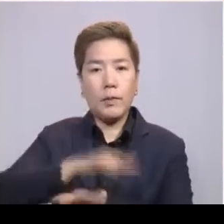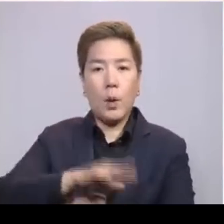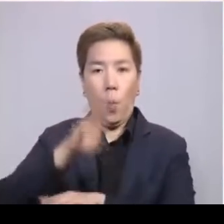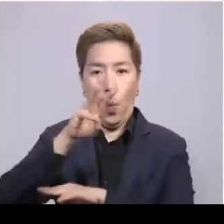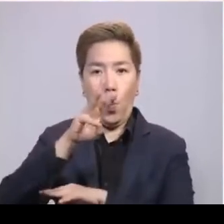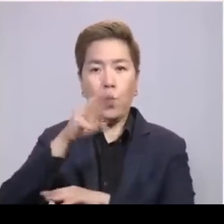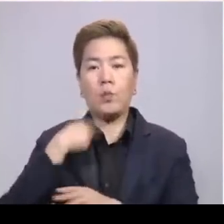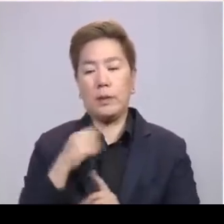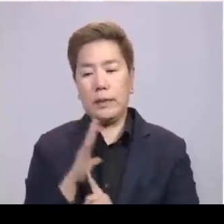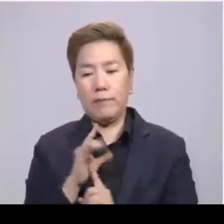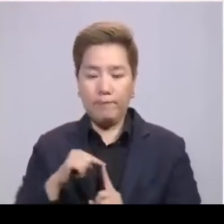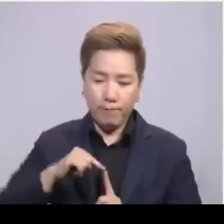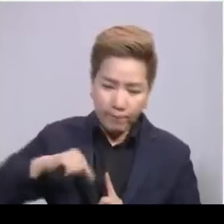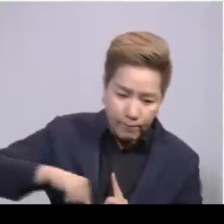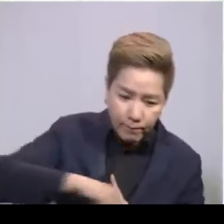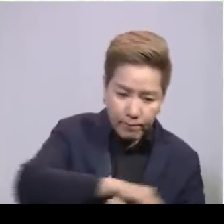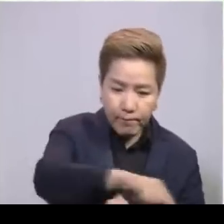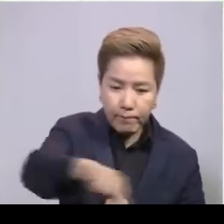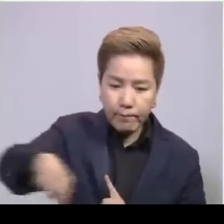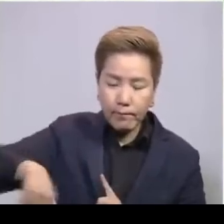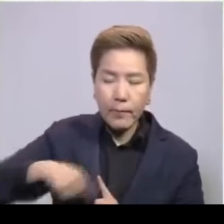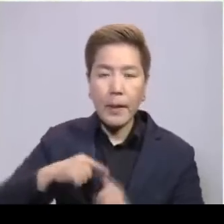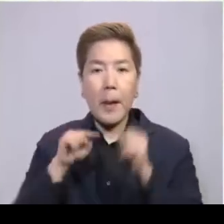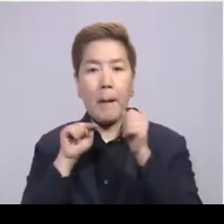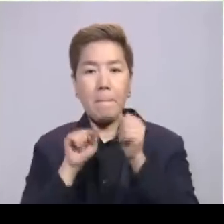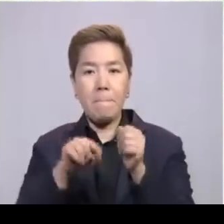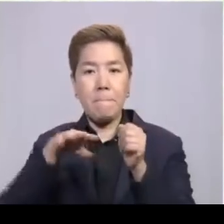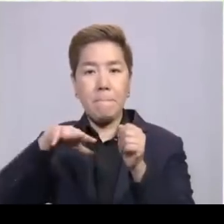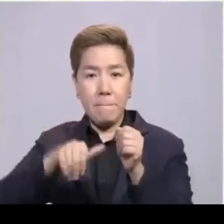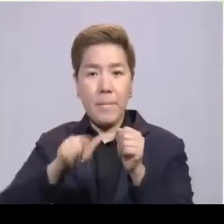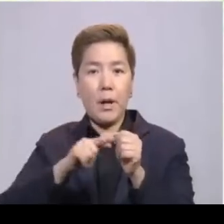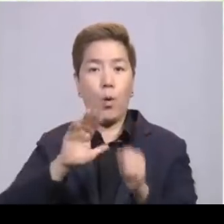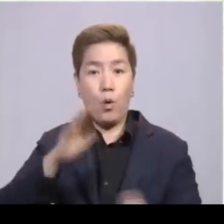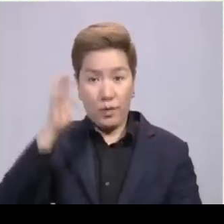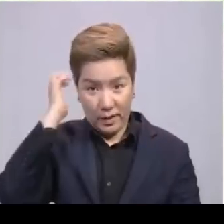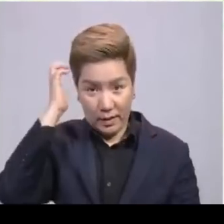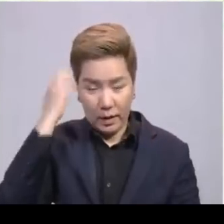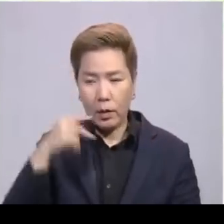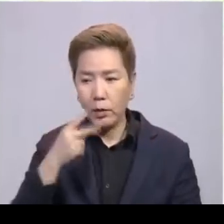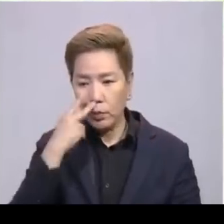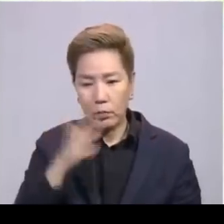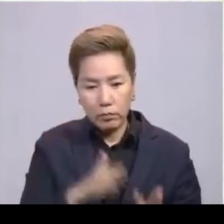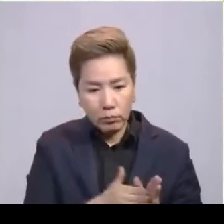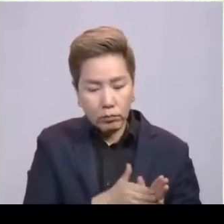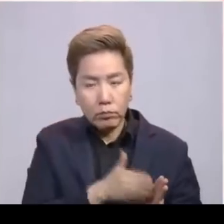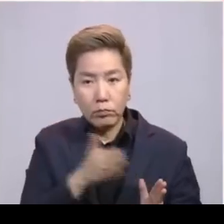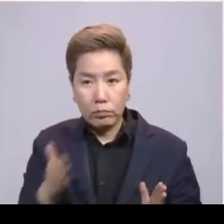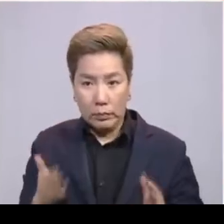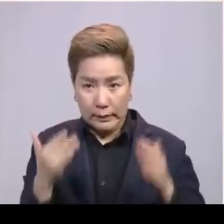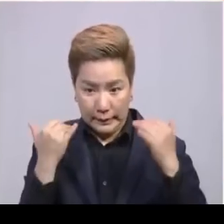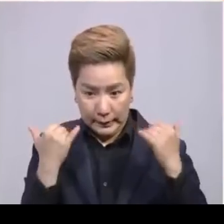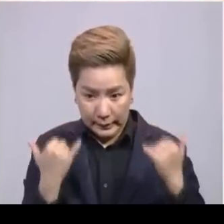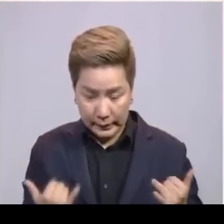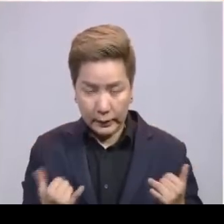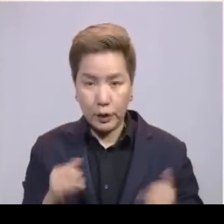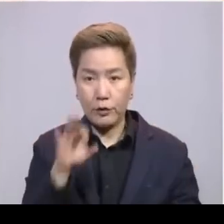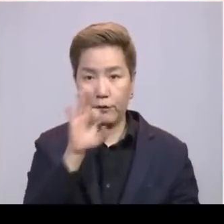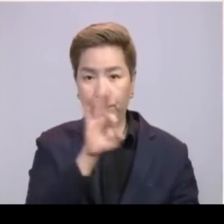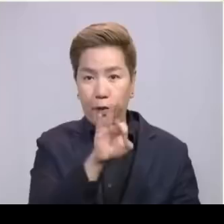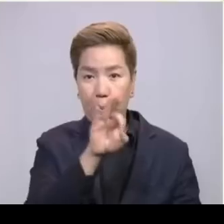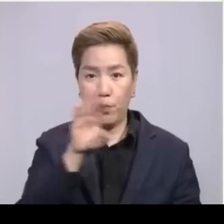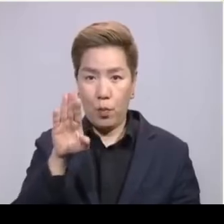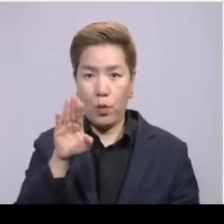เทียนกับประชาชนที่วัดพระพุทธฉายที่อำเภอเมืองจังหวัดสระบุรีแล้วปรากฏจากนั้นครับทาง Facebook